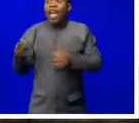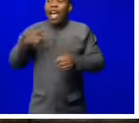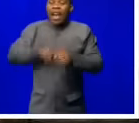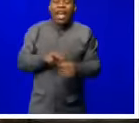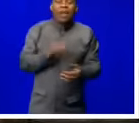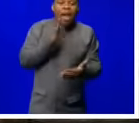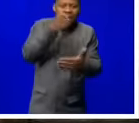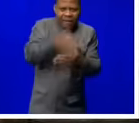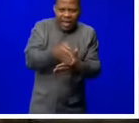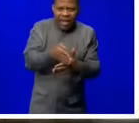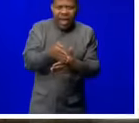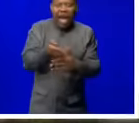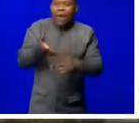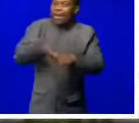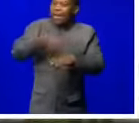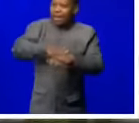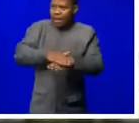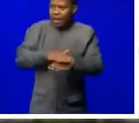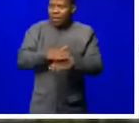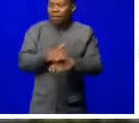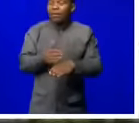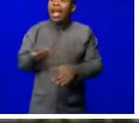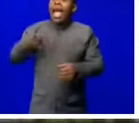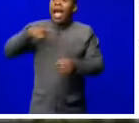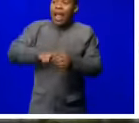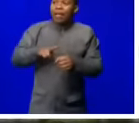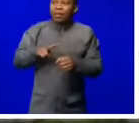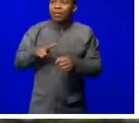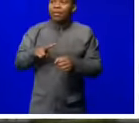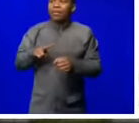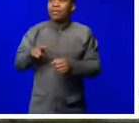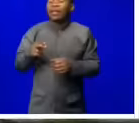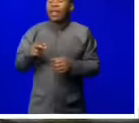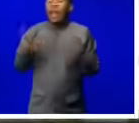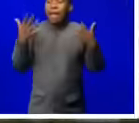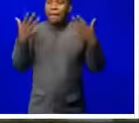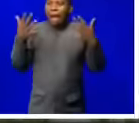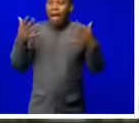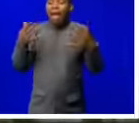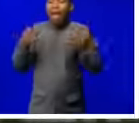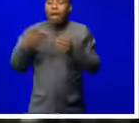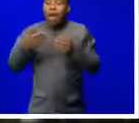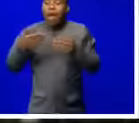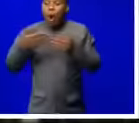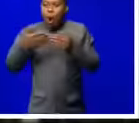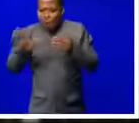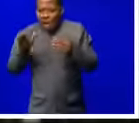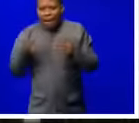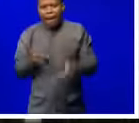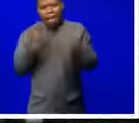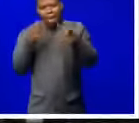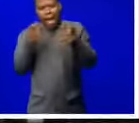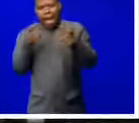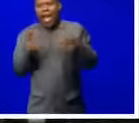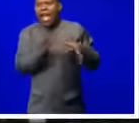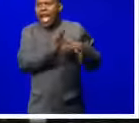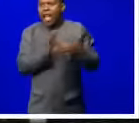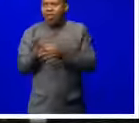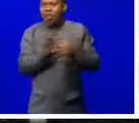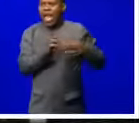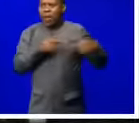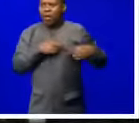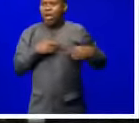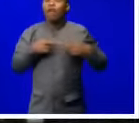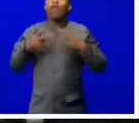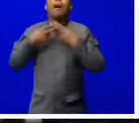wakhanza Thulani asabenzile Tinhlavu kuthiwa tingene ngelifastelo lebelivuliwe inhlangano yabameli lapha eveni